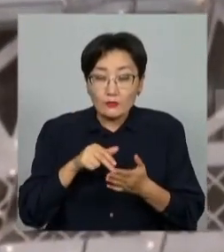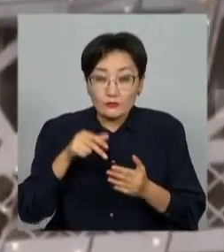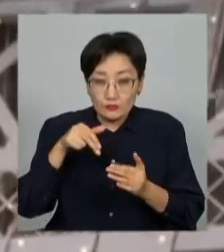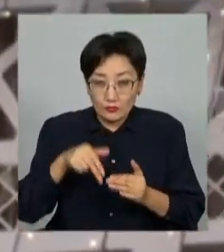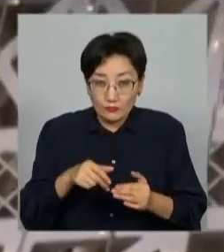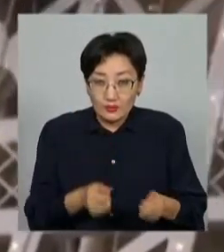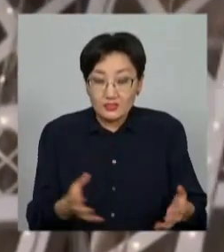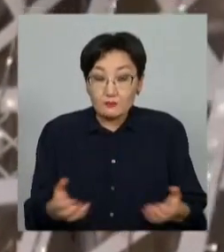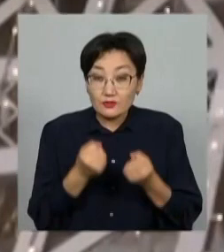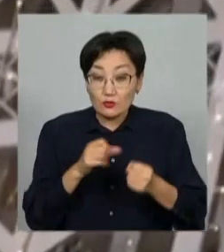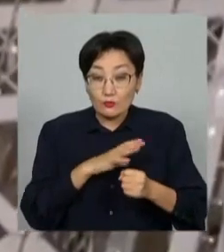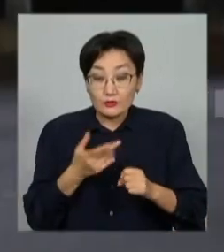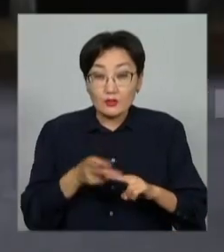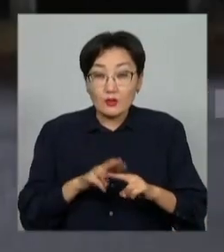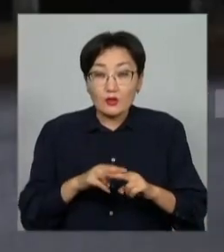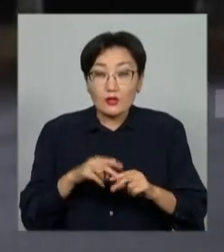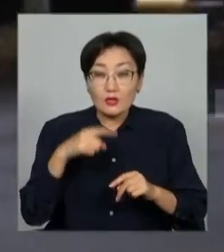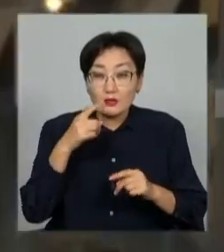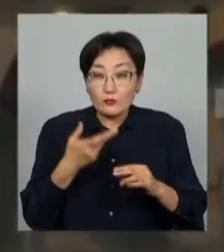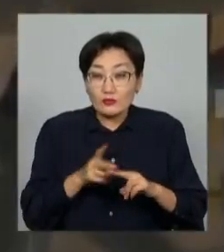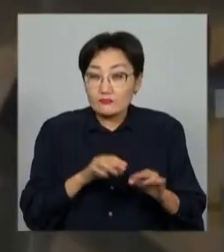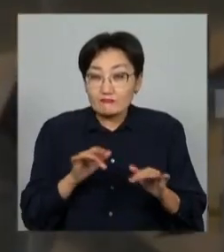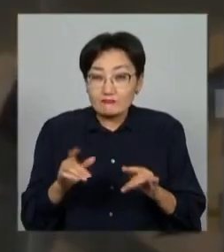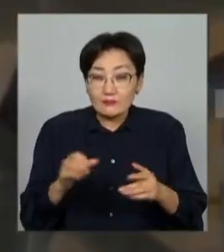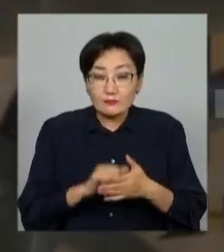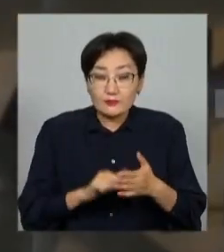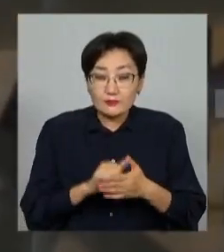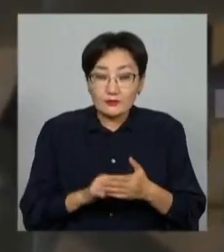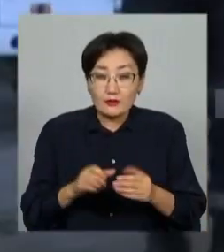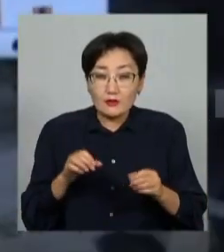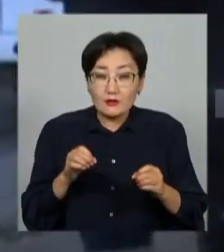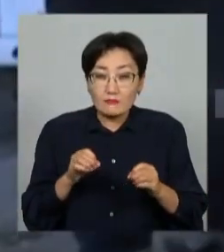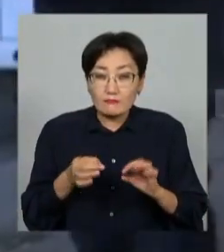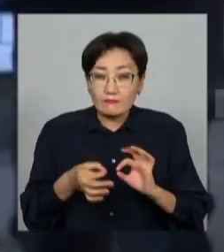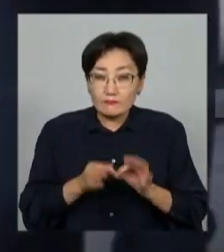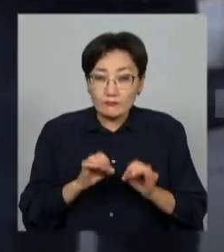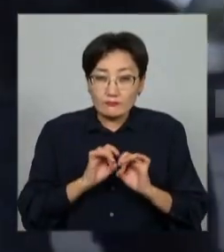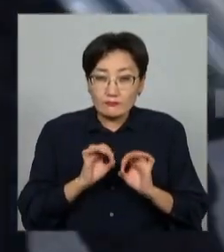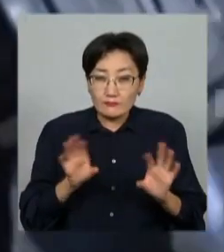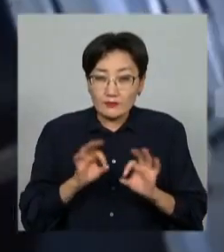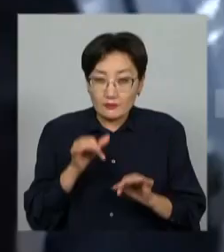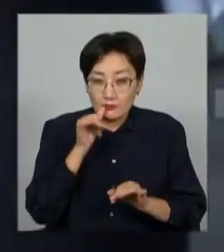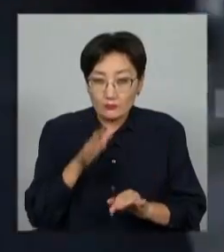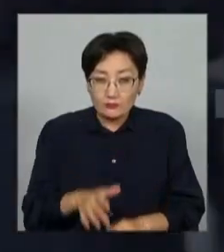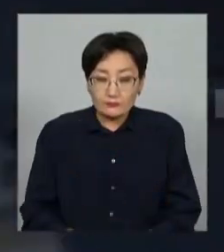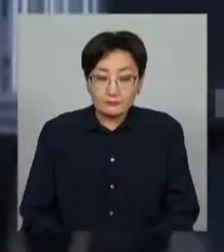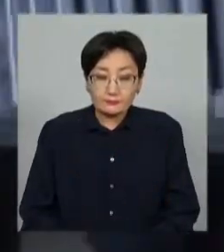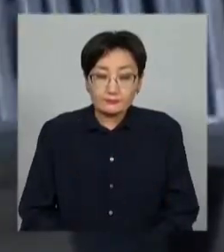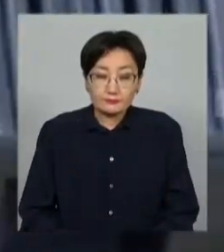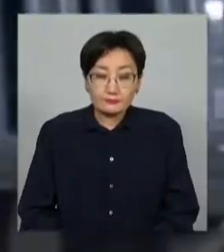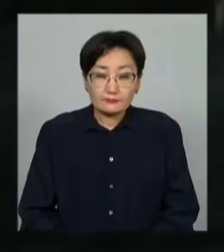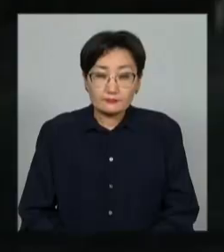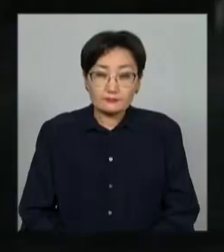төменге түсірілді. Алайда тілі күрмеліп, бұл әрекетіне не түрткі болғанын анық түсіндіре алмады дейді полицейлер.